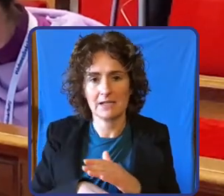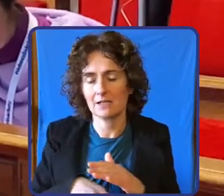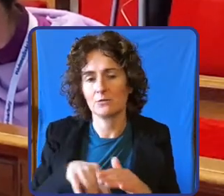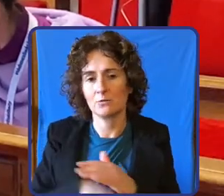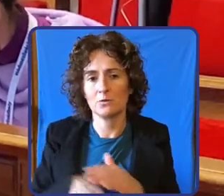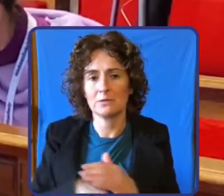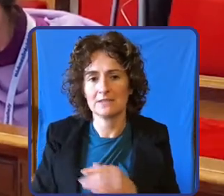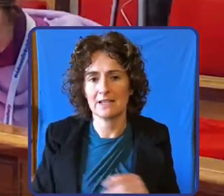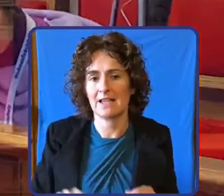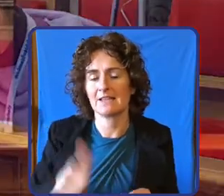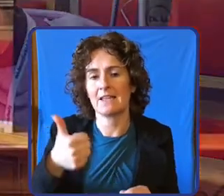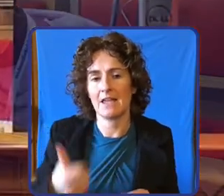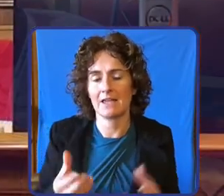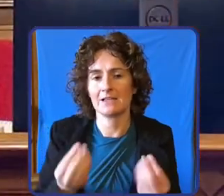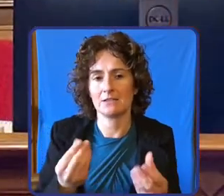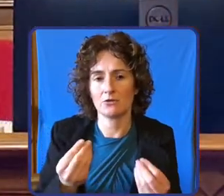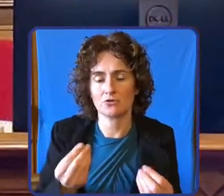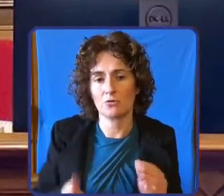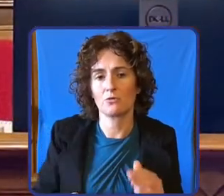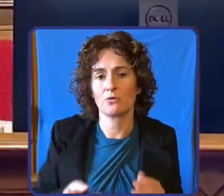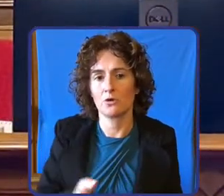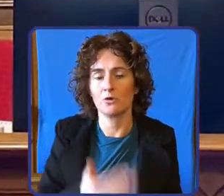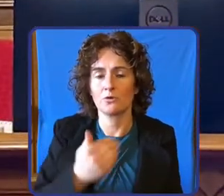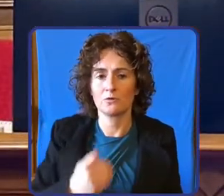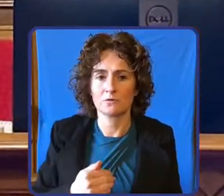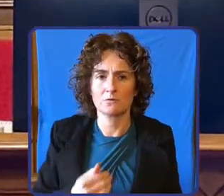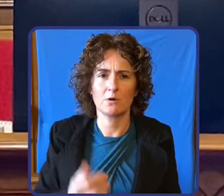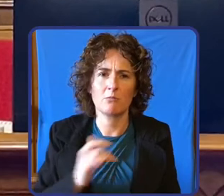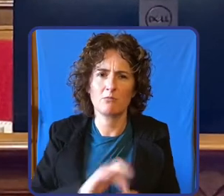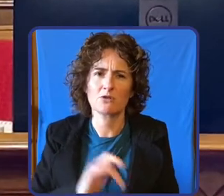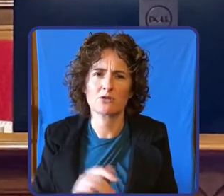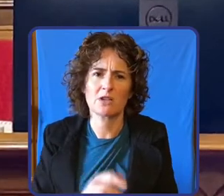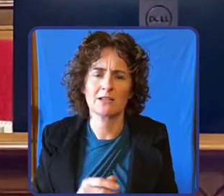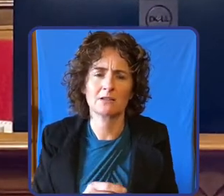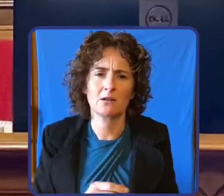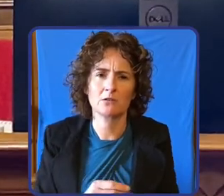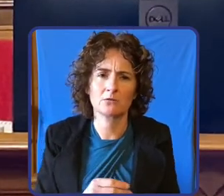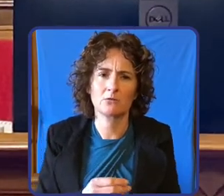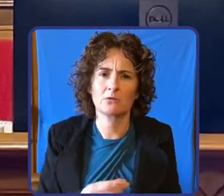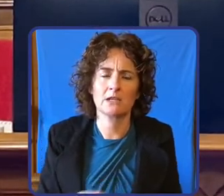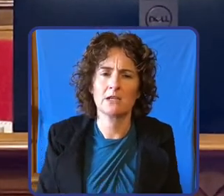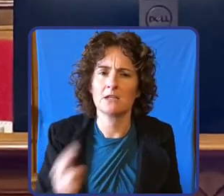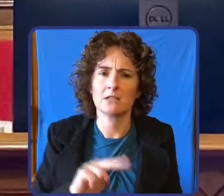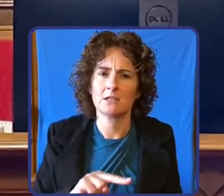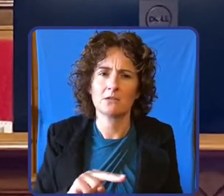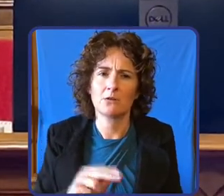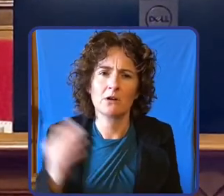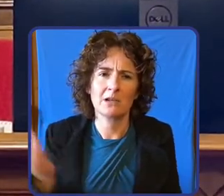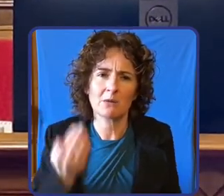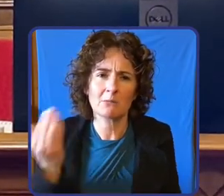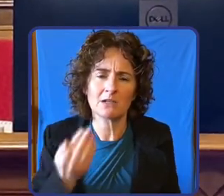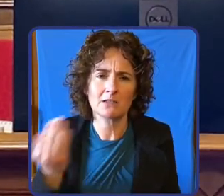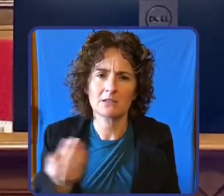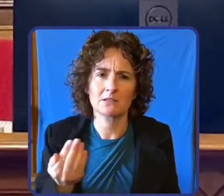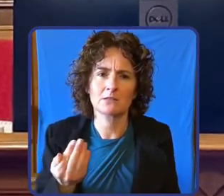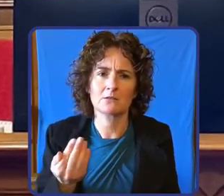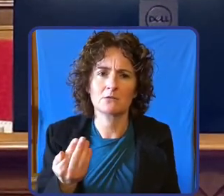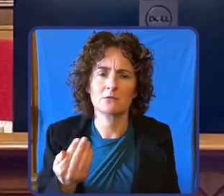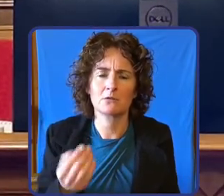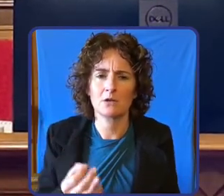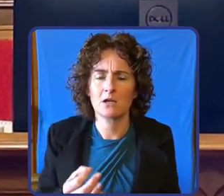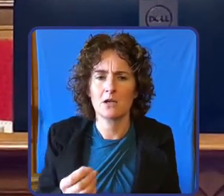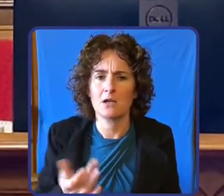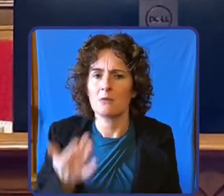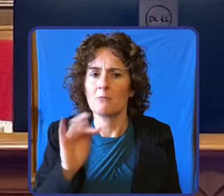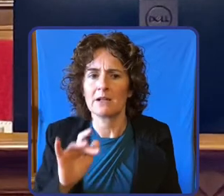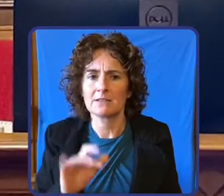szépen. Bocsánat, kit nem említettek meg? Az ukrán menekültekkel foglalkozó melyik intézményt nem említette meg senki? A Kagylóhéj Család